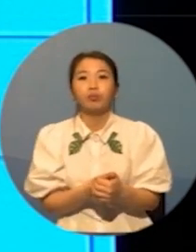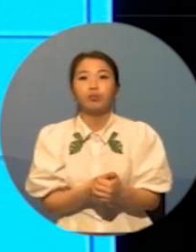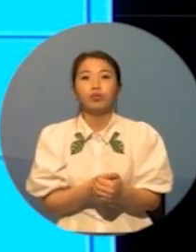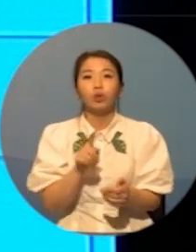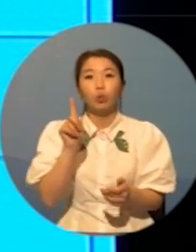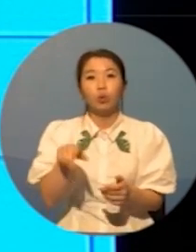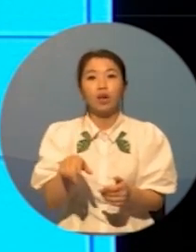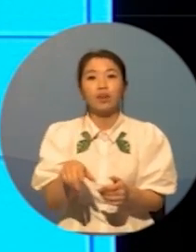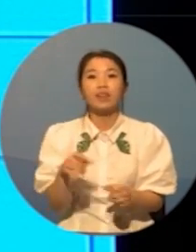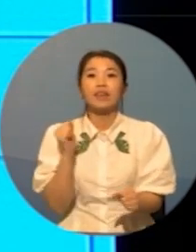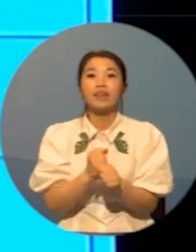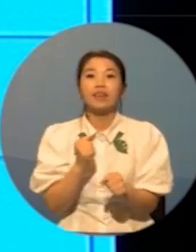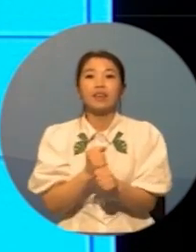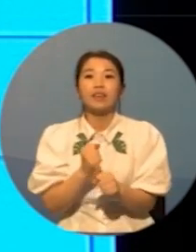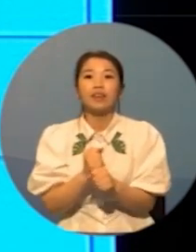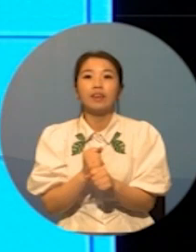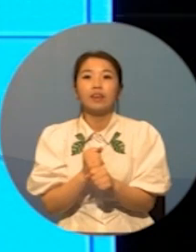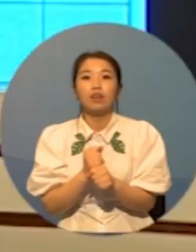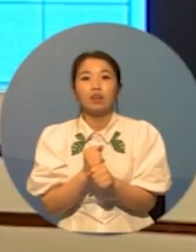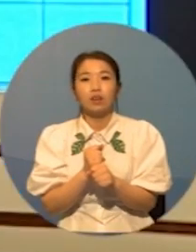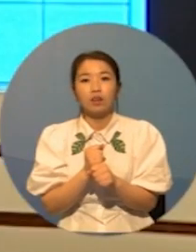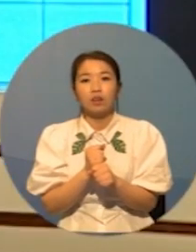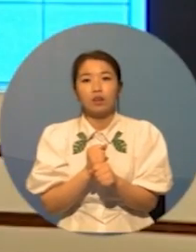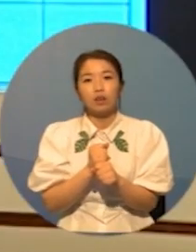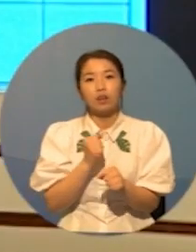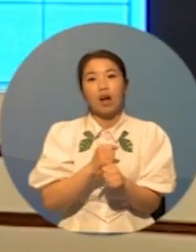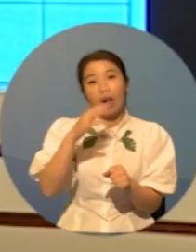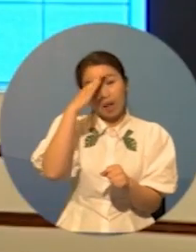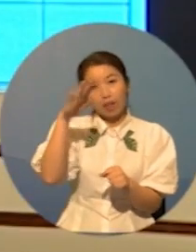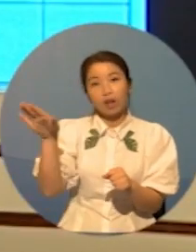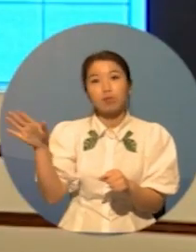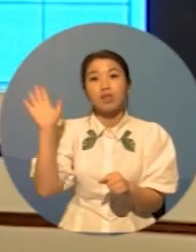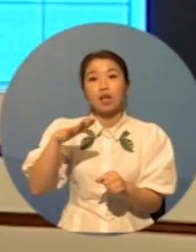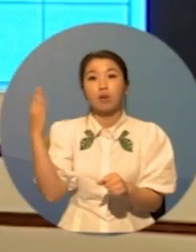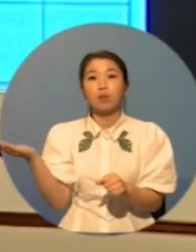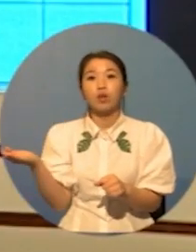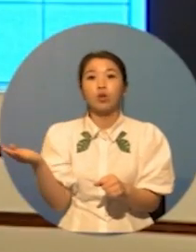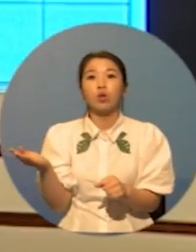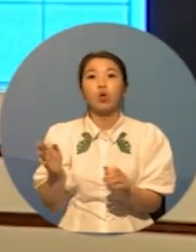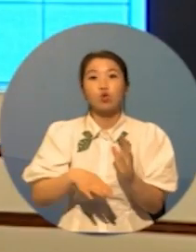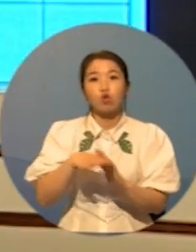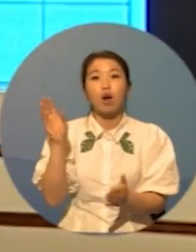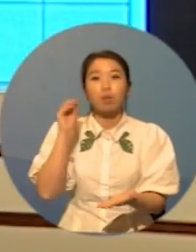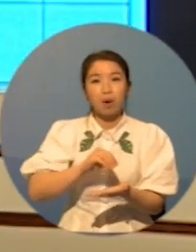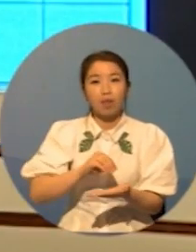Олардың талабы, ұқыбы, шеберлігі халқымыз тарапынан жоғары бағаланбақта.